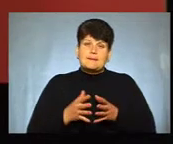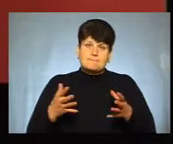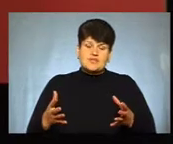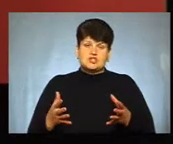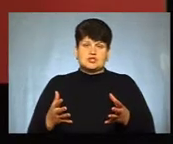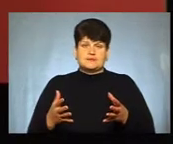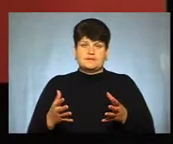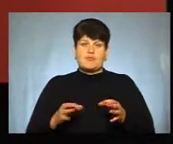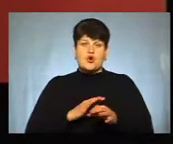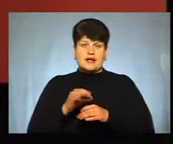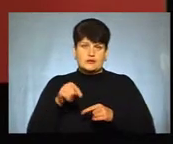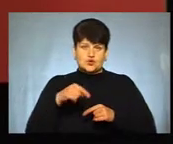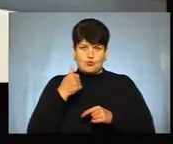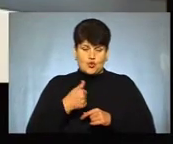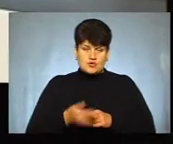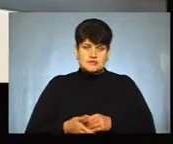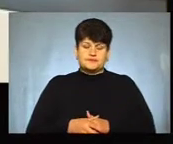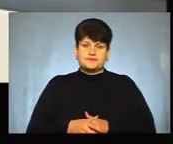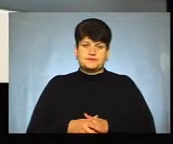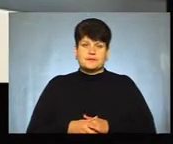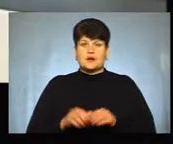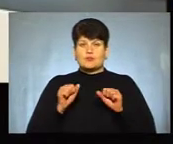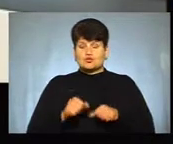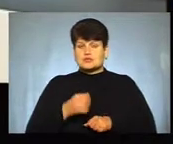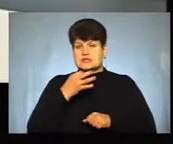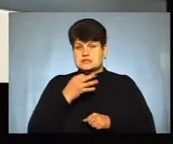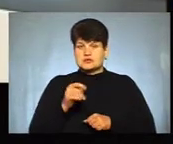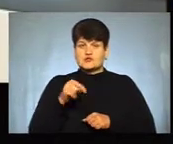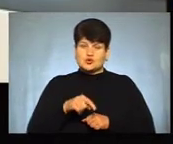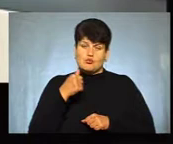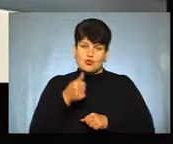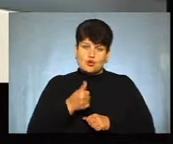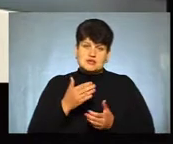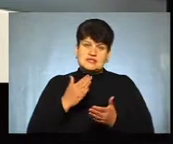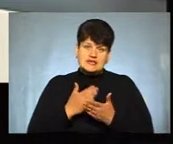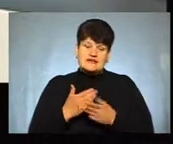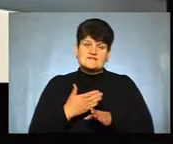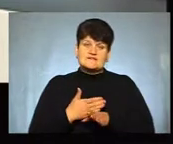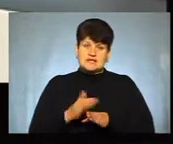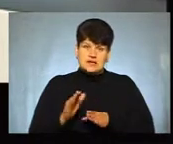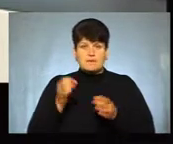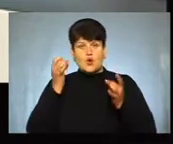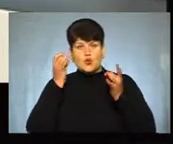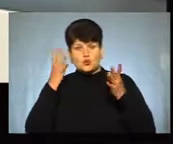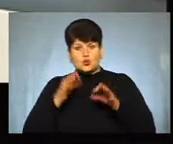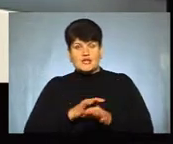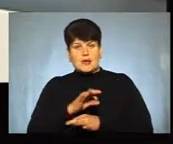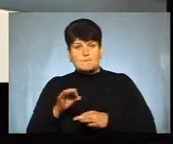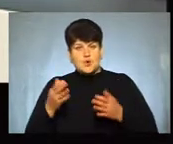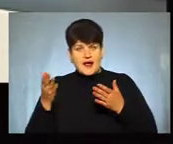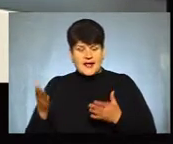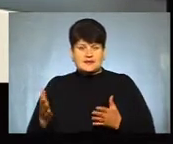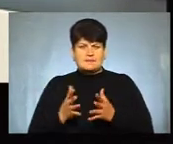масштабні проекти цього року? Можу сказати, що цього року виділяємо так культурні проекти, так, більш така